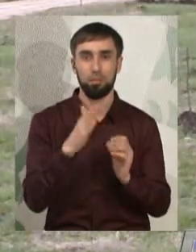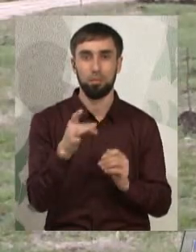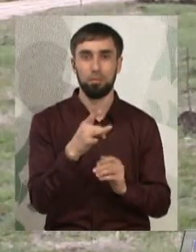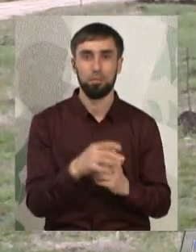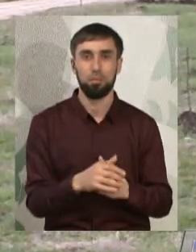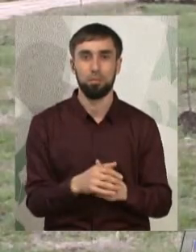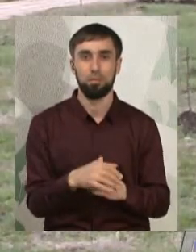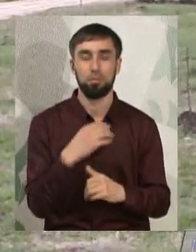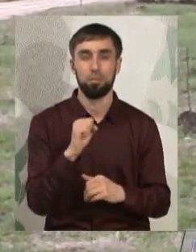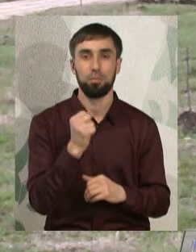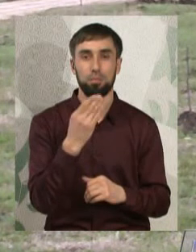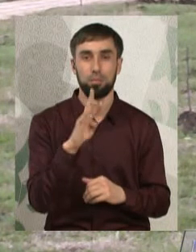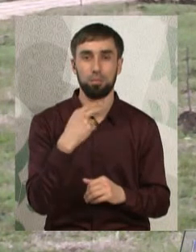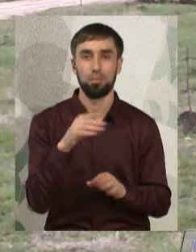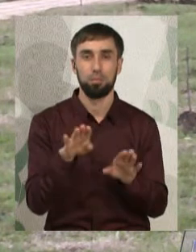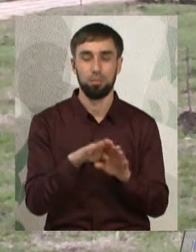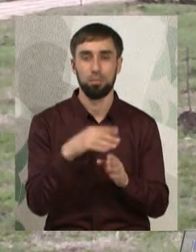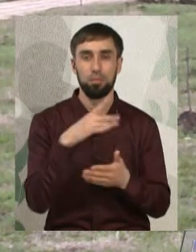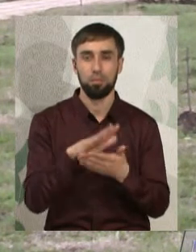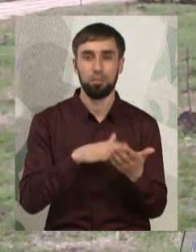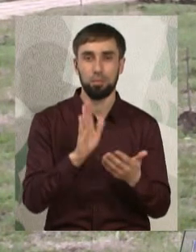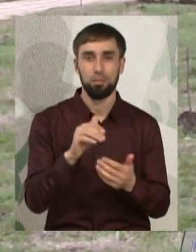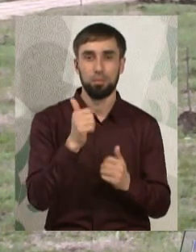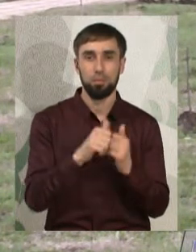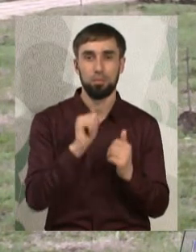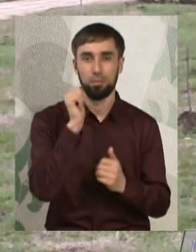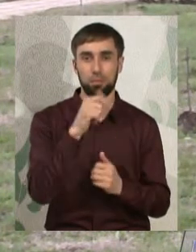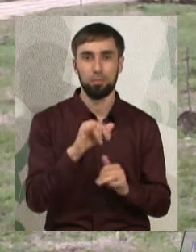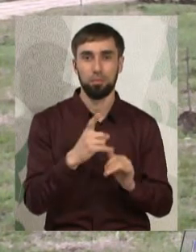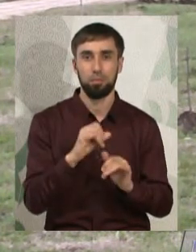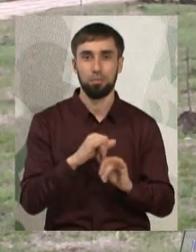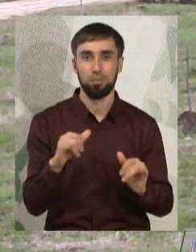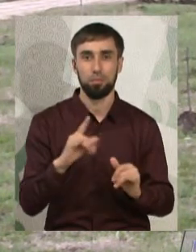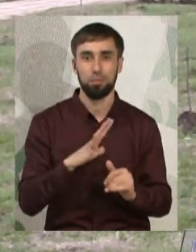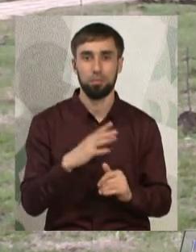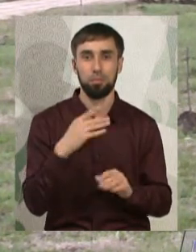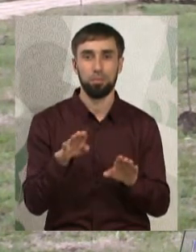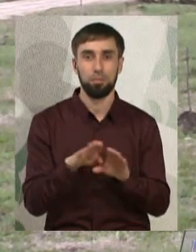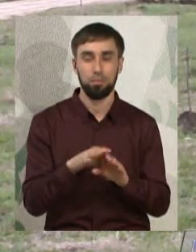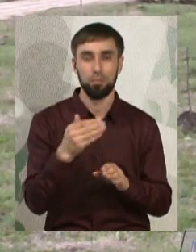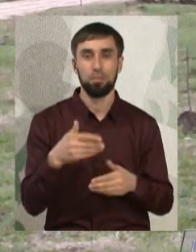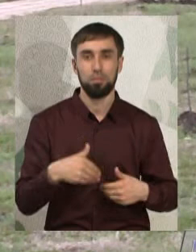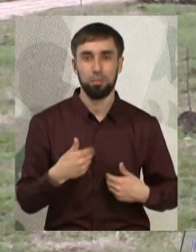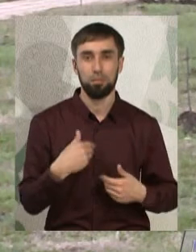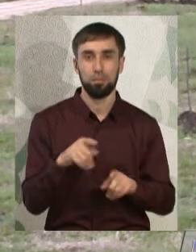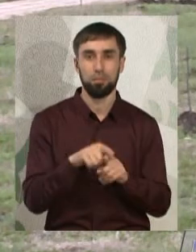конечно, мы вообще планируем с каждым годом все больше и больше наращивать такие акции, потому что это полезно, это нужно.